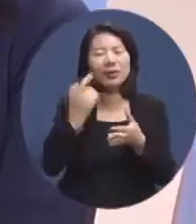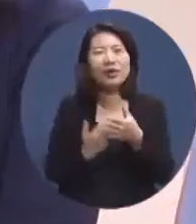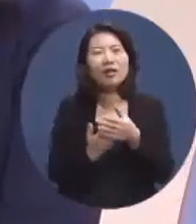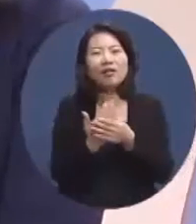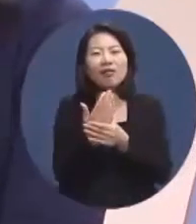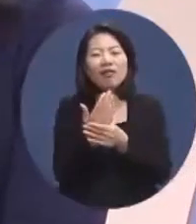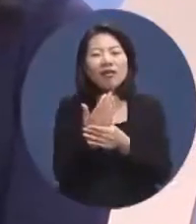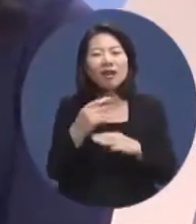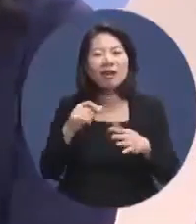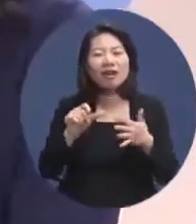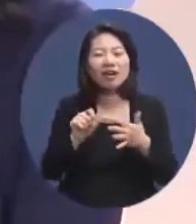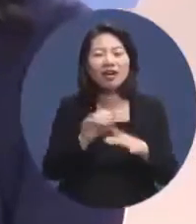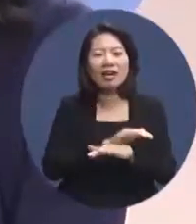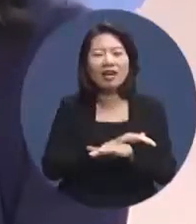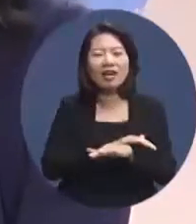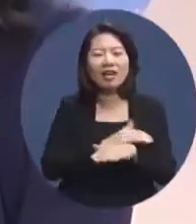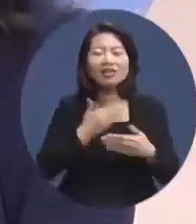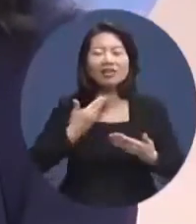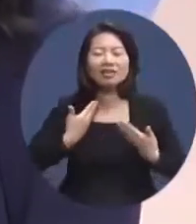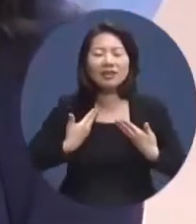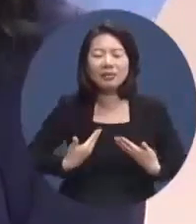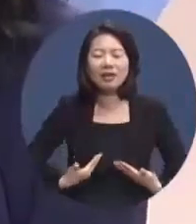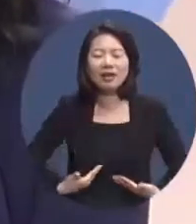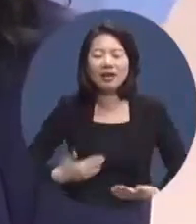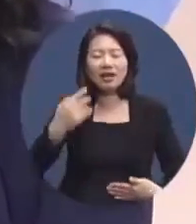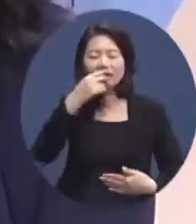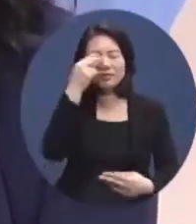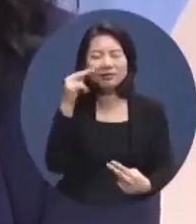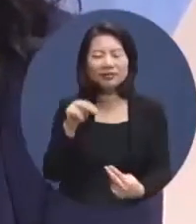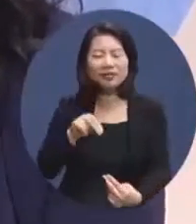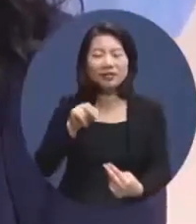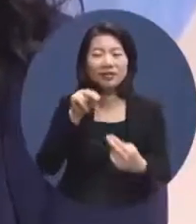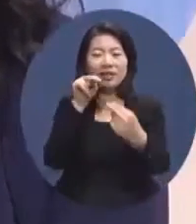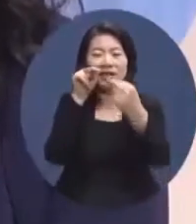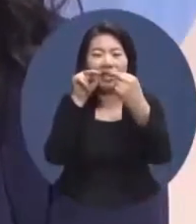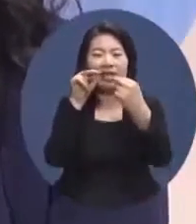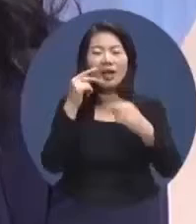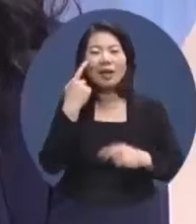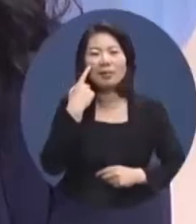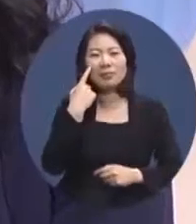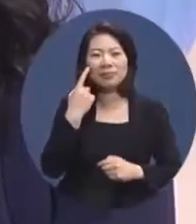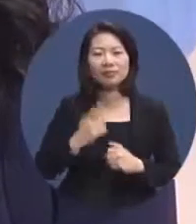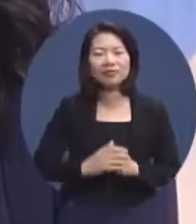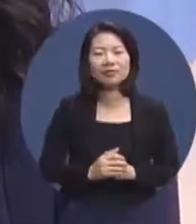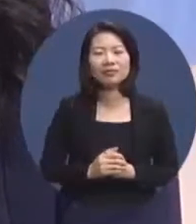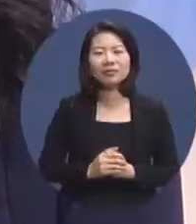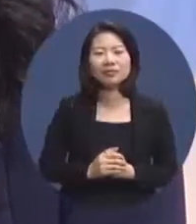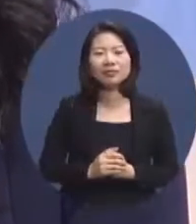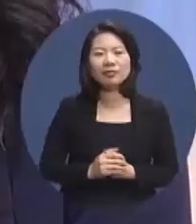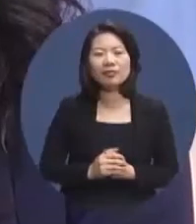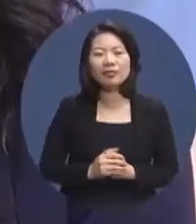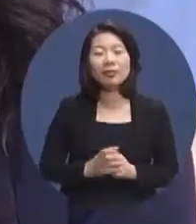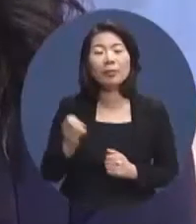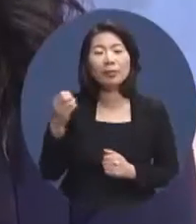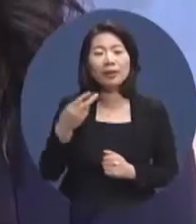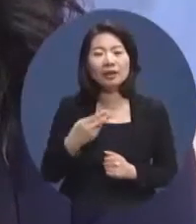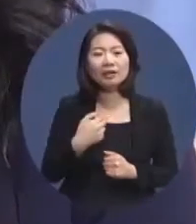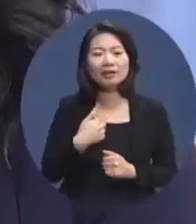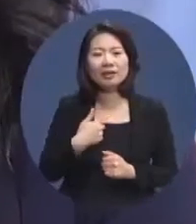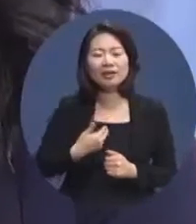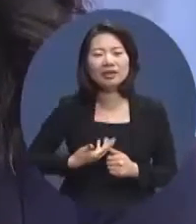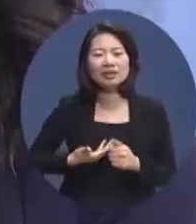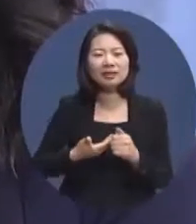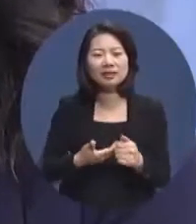떠올리고, 은호를 가만히 바라보세요. 눈을 맞추시고, 마음속으로. 자, 그리고 제가